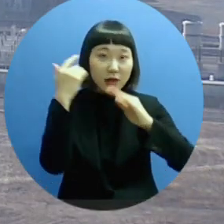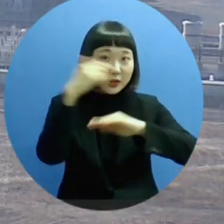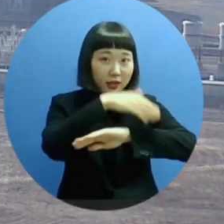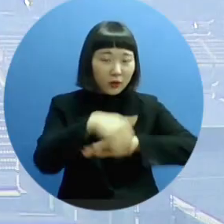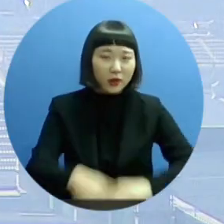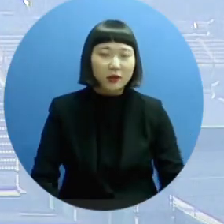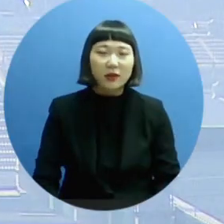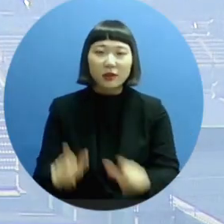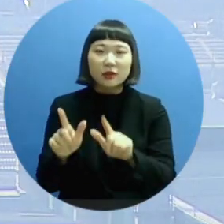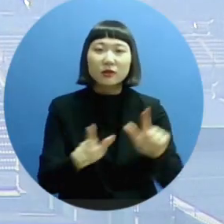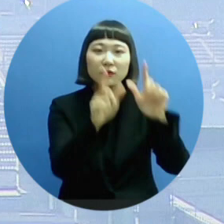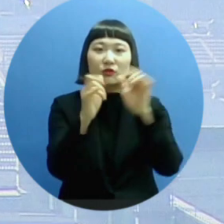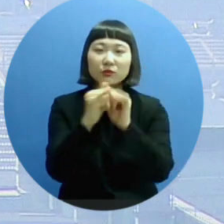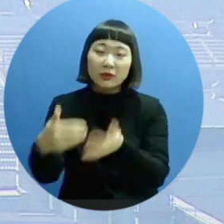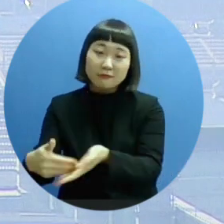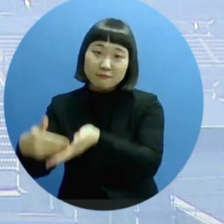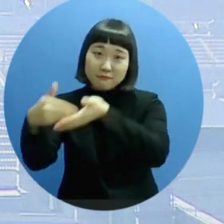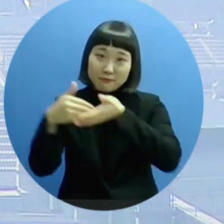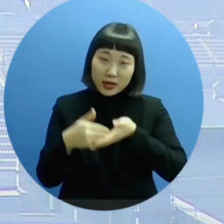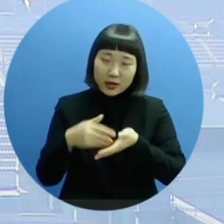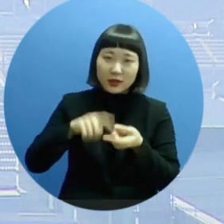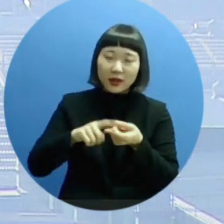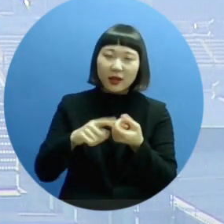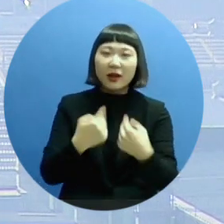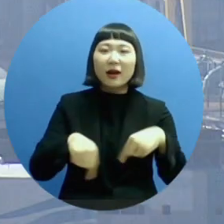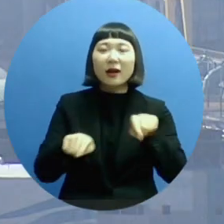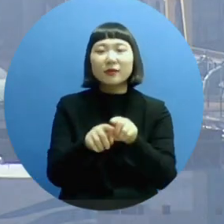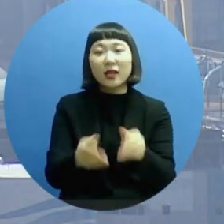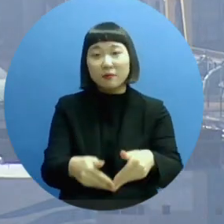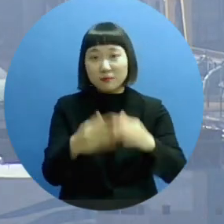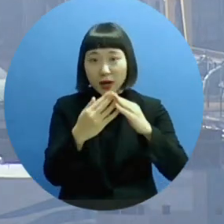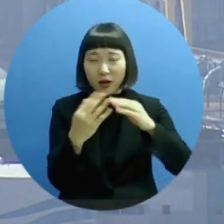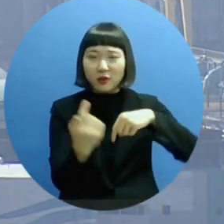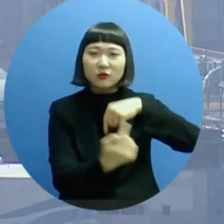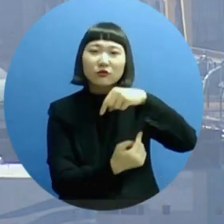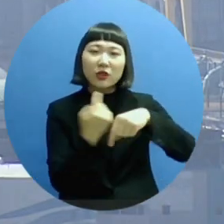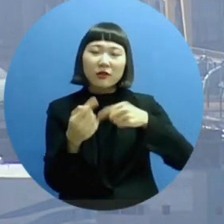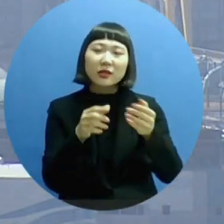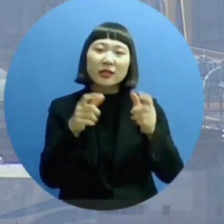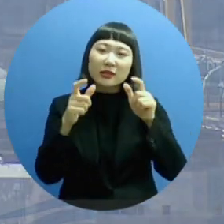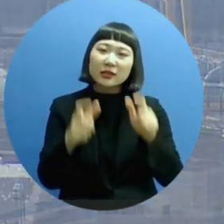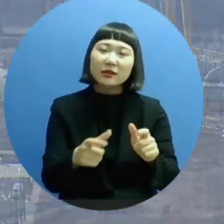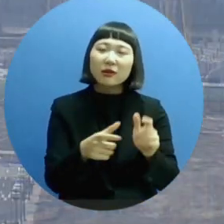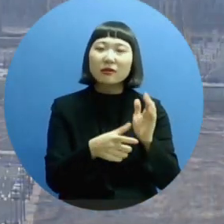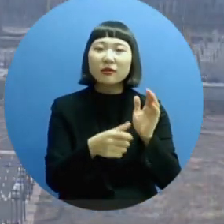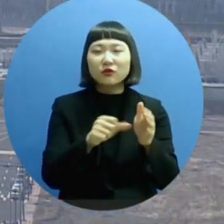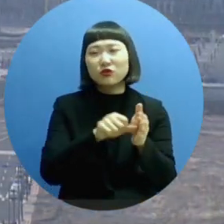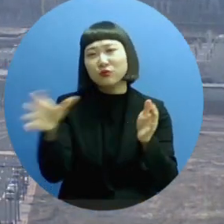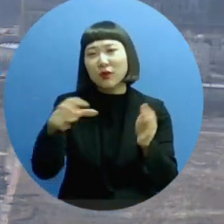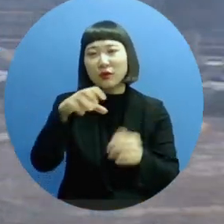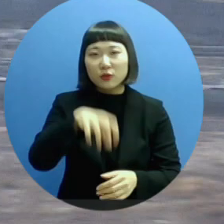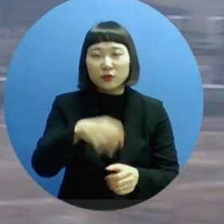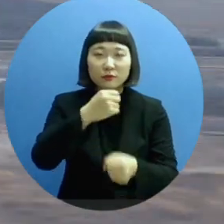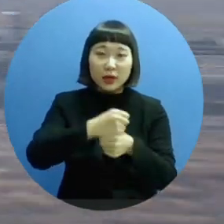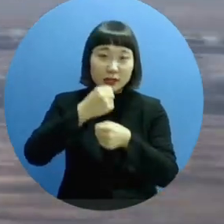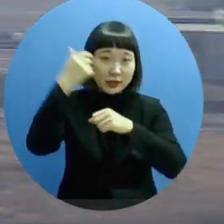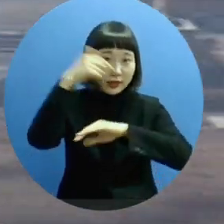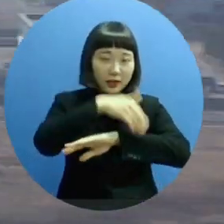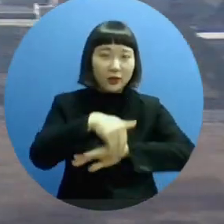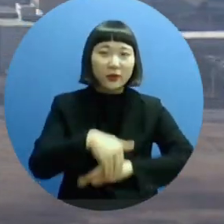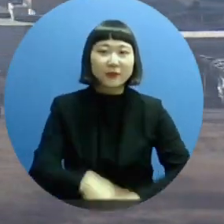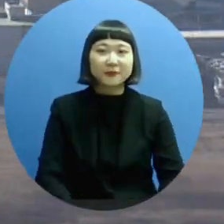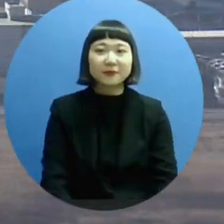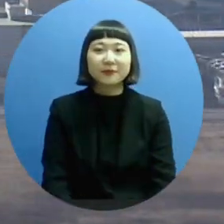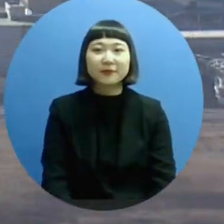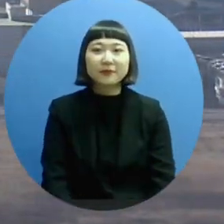최우선으로 반영된 시설을 함께 조성해서 지역 명소로 만들겠다는 구상입니다. BTV 뉴스